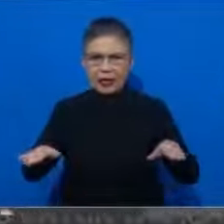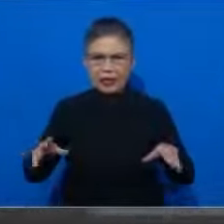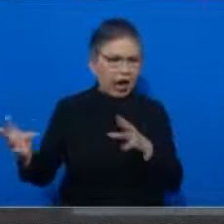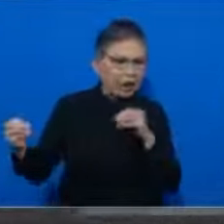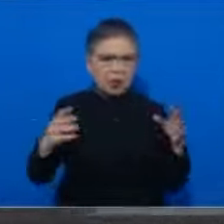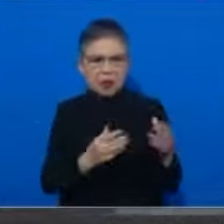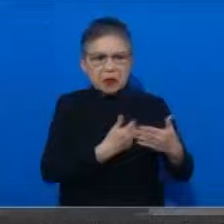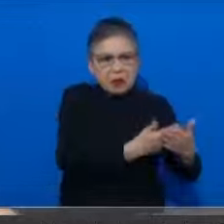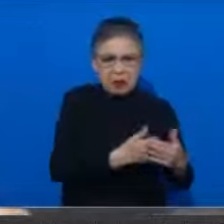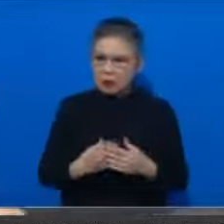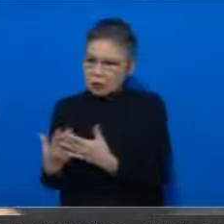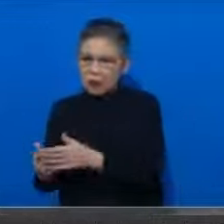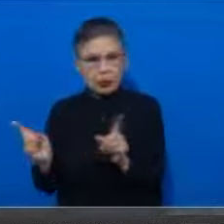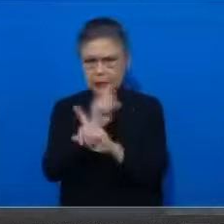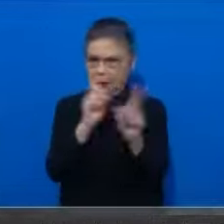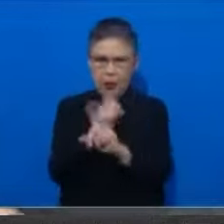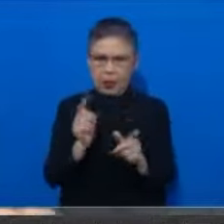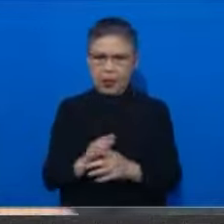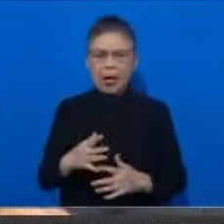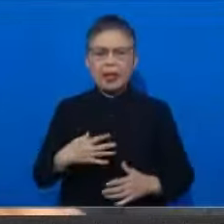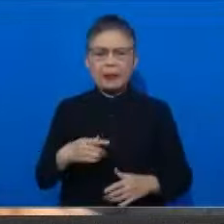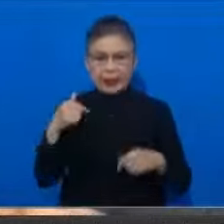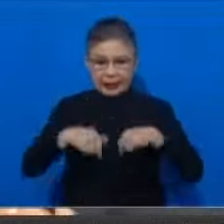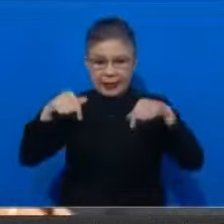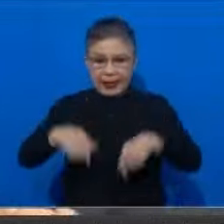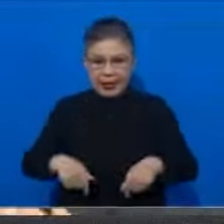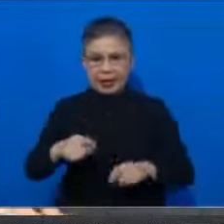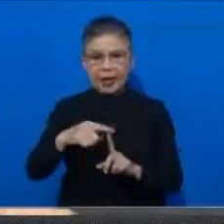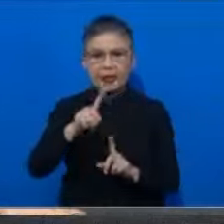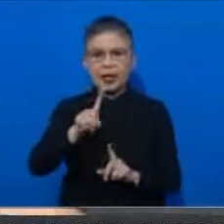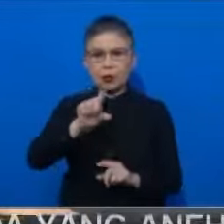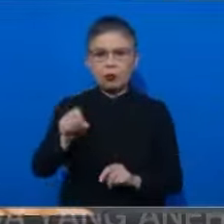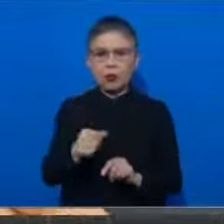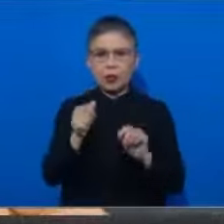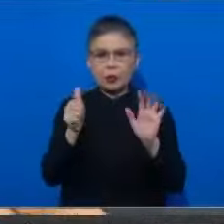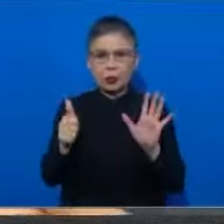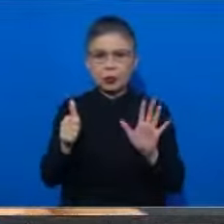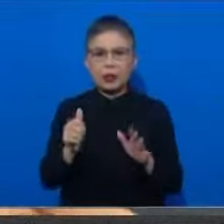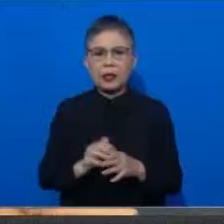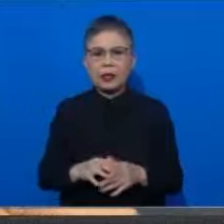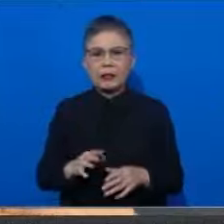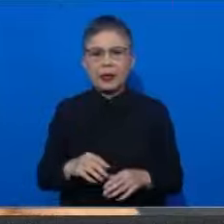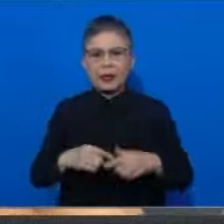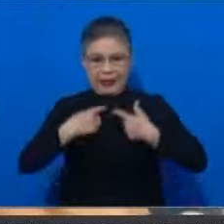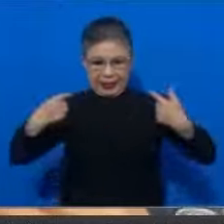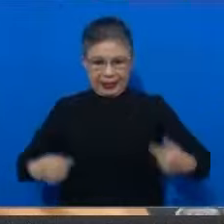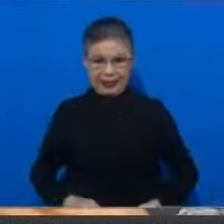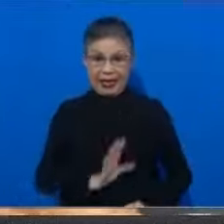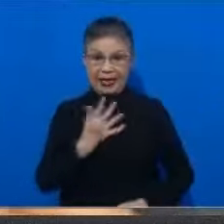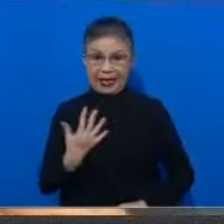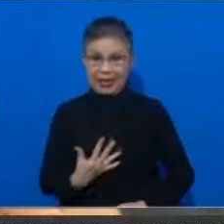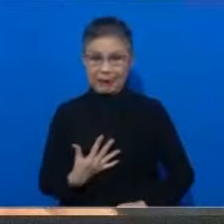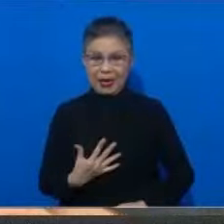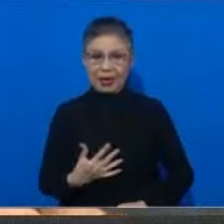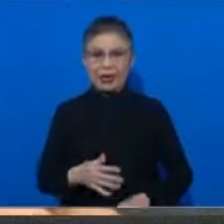pilih siapapun itu. Karena kami hadir di sini 1 Juni ini mengingatkan bahwasanya dalam sila kelima itu keadilan sosial